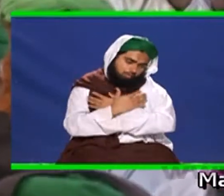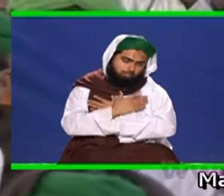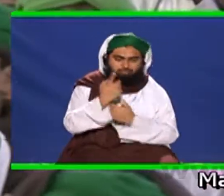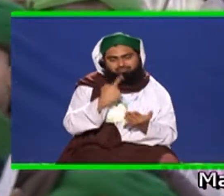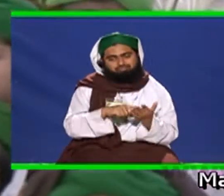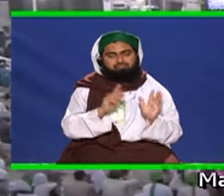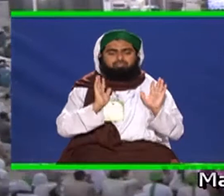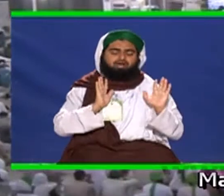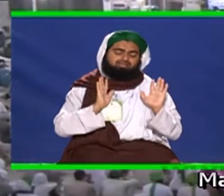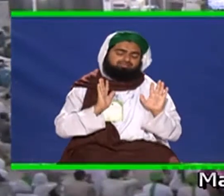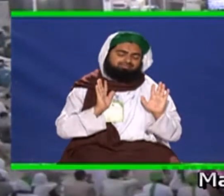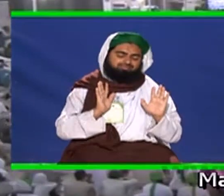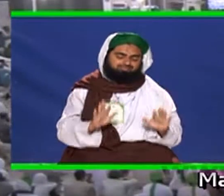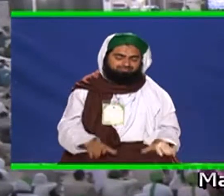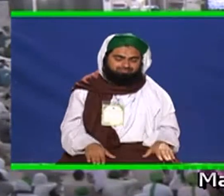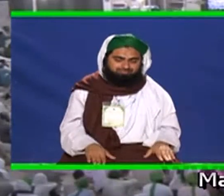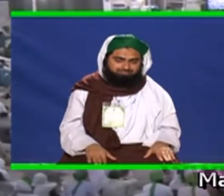चादर में छुपा ही नहीं तो सही।